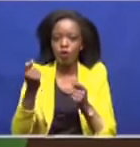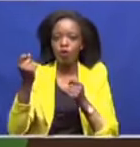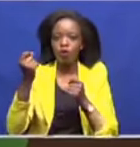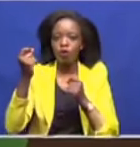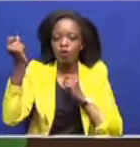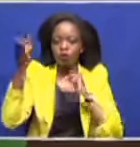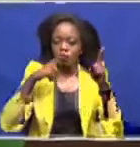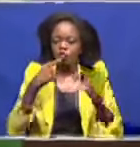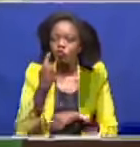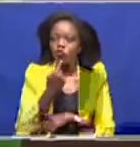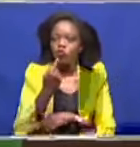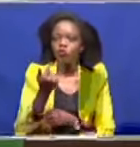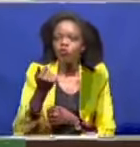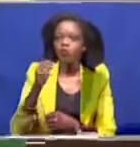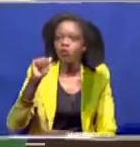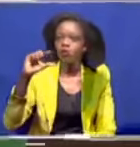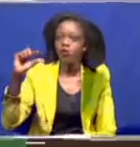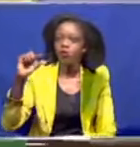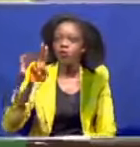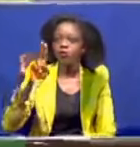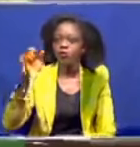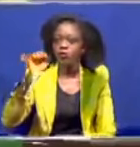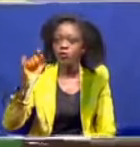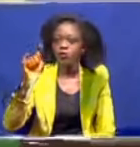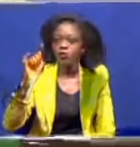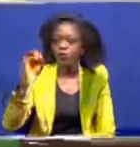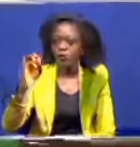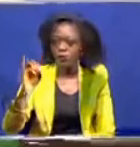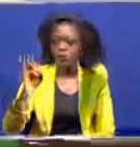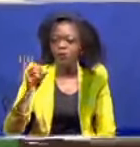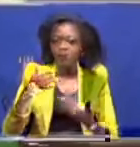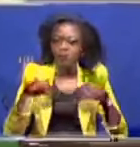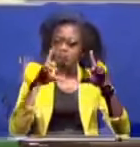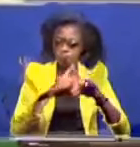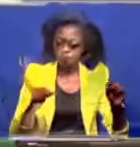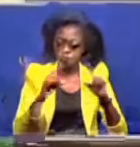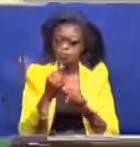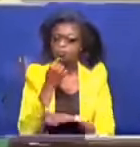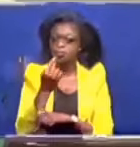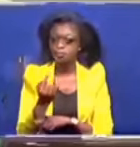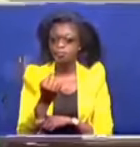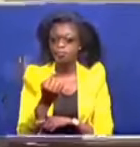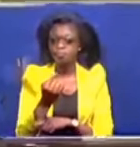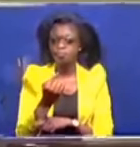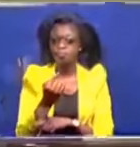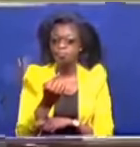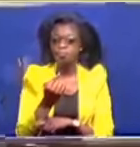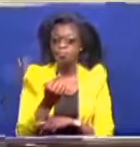Caesar ama Augustus Caesar, na zikawekwa maneno yaliyosema Divi